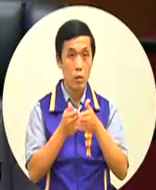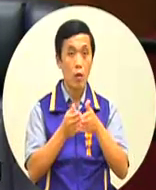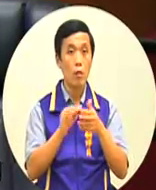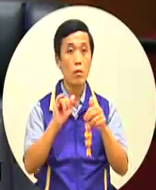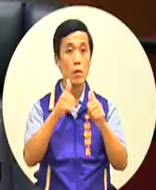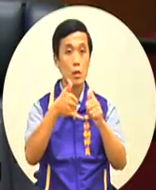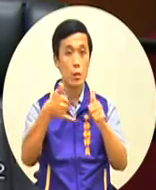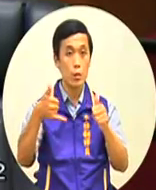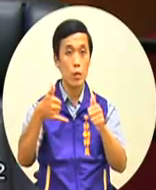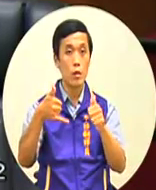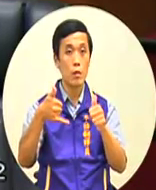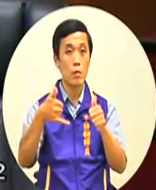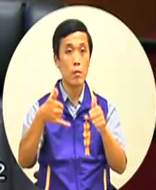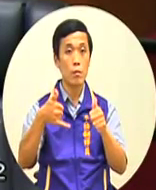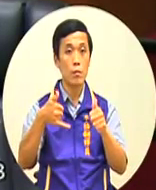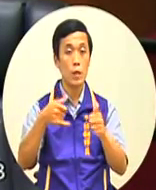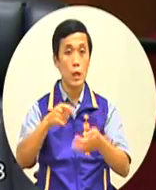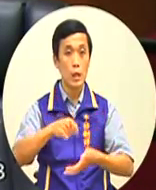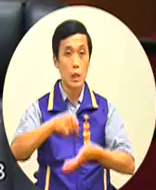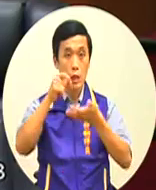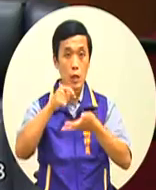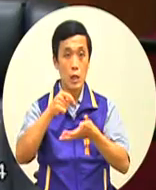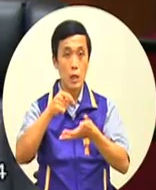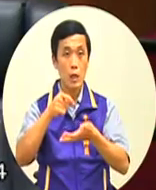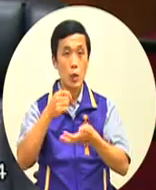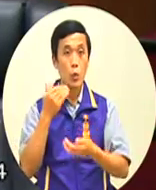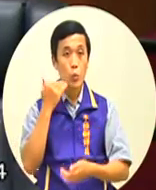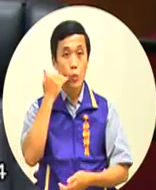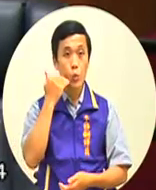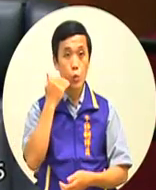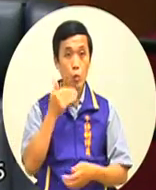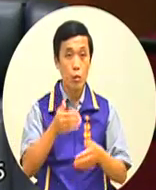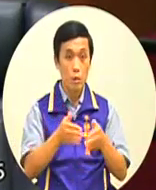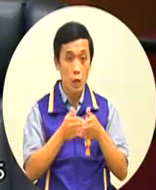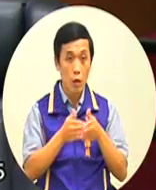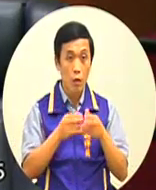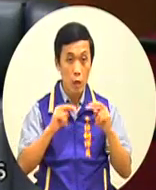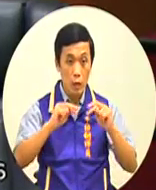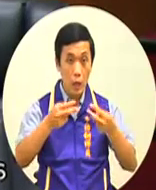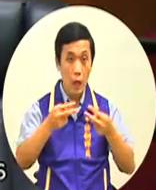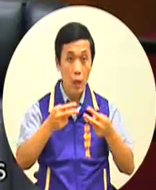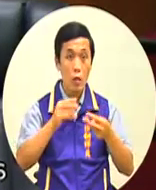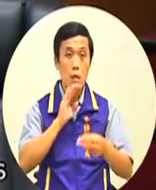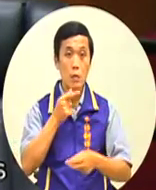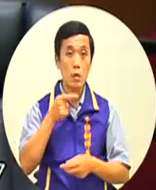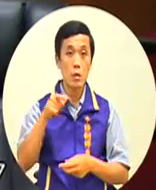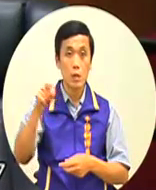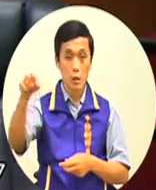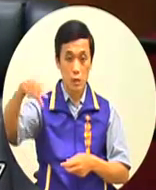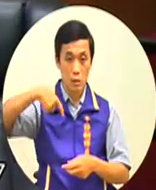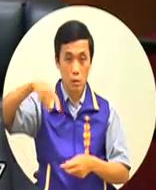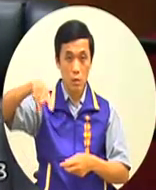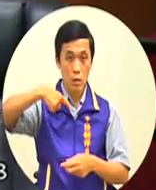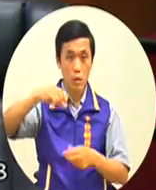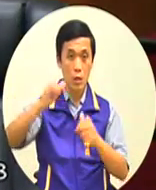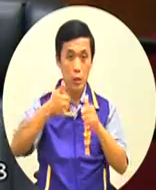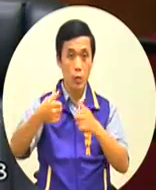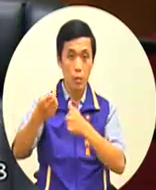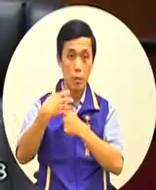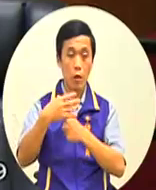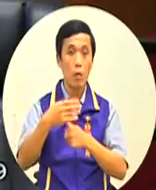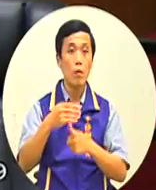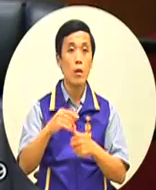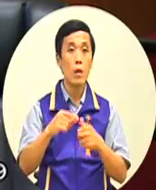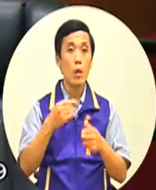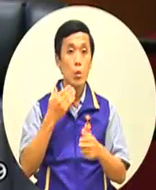员提的意见，如果有需要变更的话，是不是跟我们议员知会一下？哪怕是